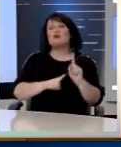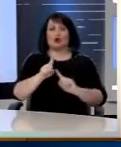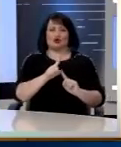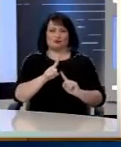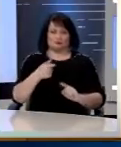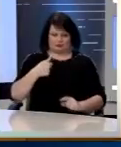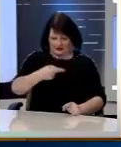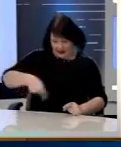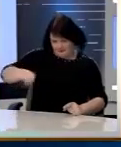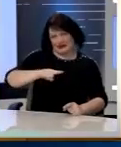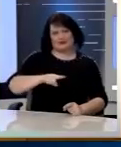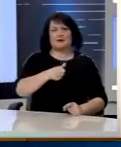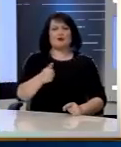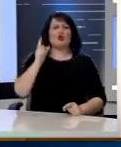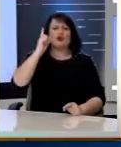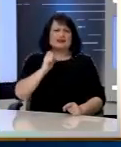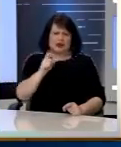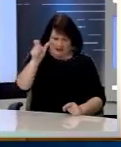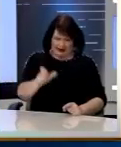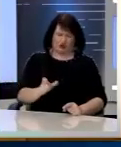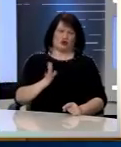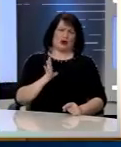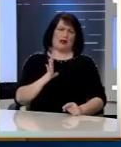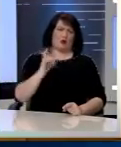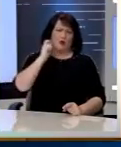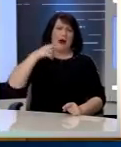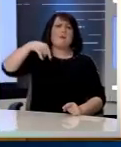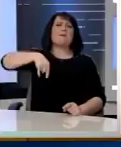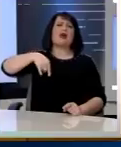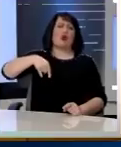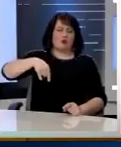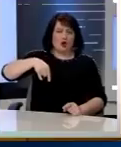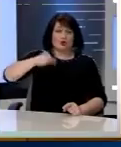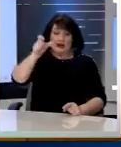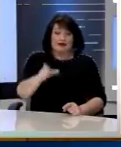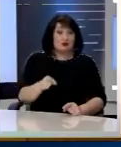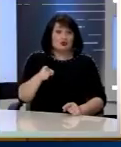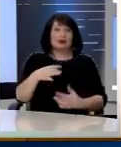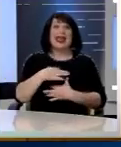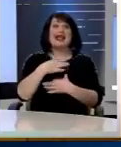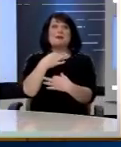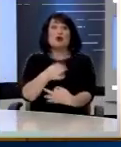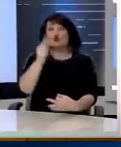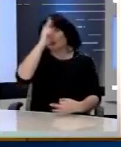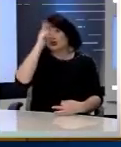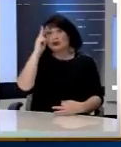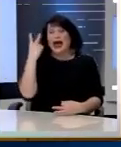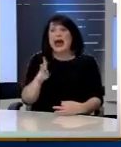Εμείς το μόνο που ξέραμε για τον Παπαδόπουλο ήταν ότι ο Παπαδόπουλος εκπροσωπούσε τη Σαουδική